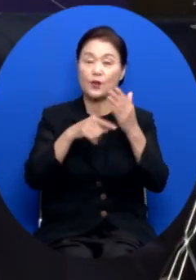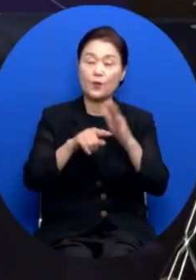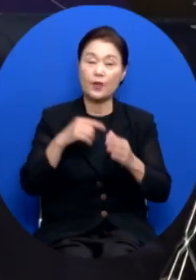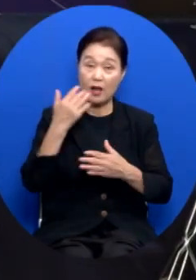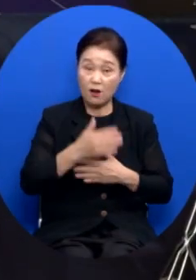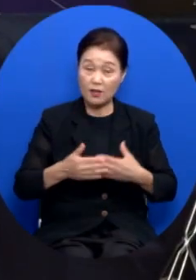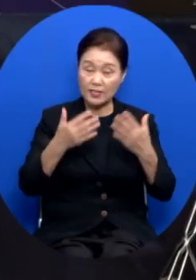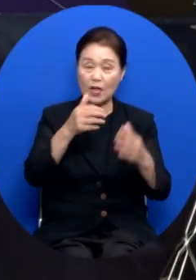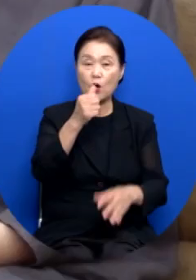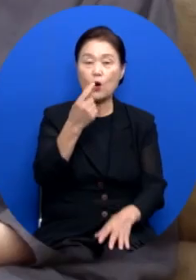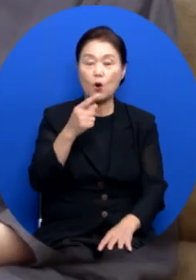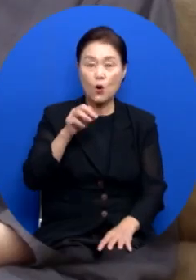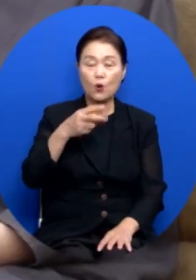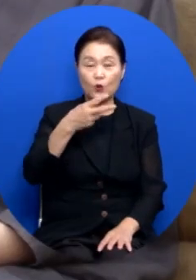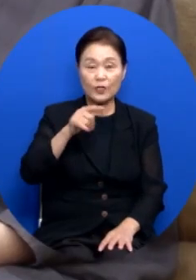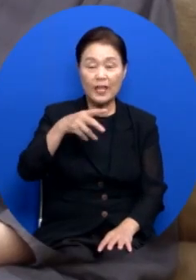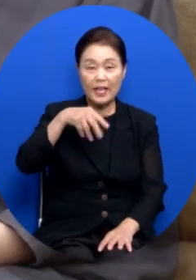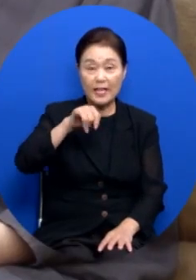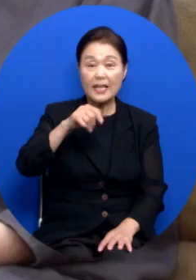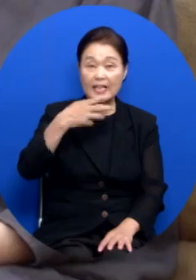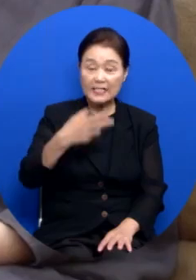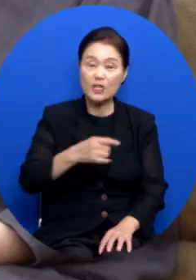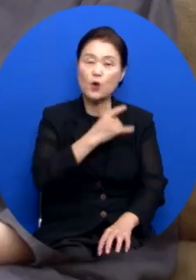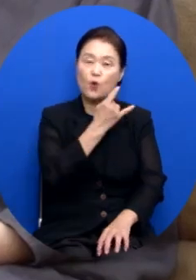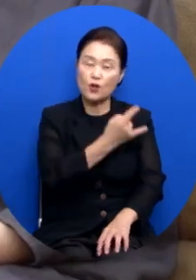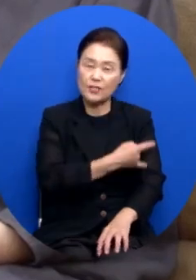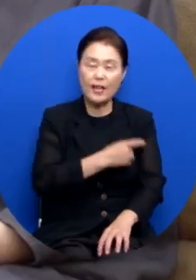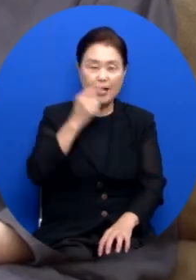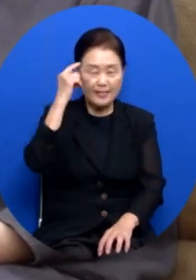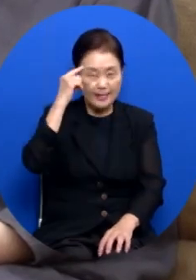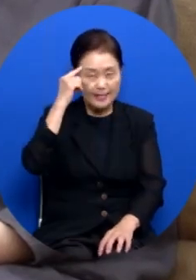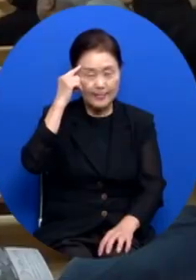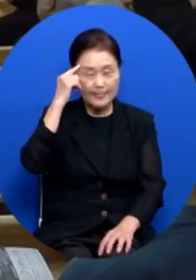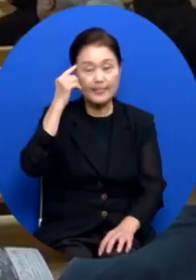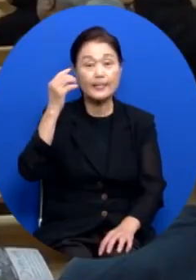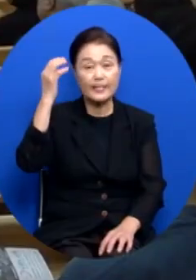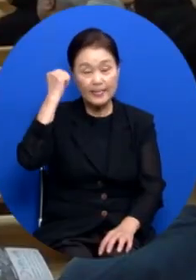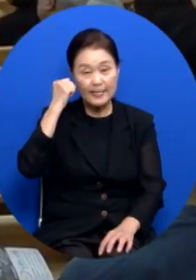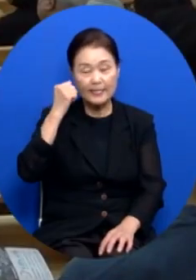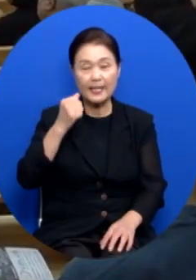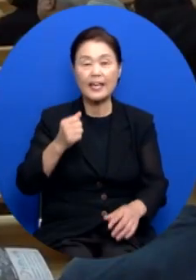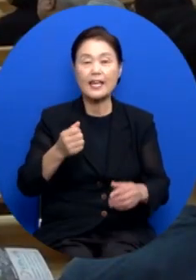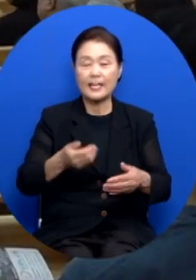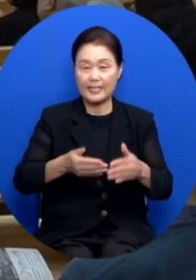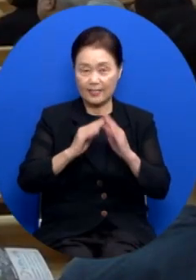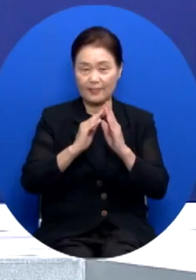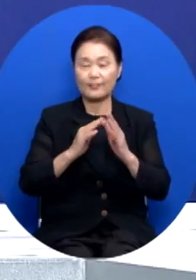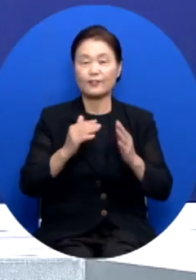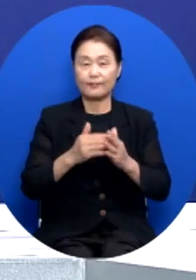헌신한 홍대실 권사의 정신을 기리기 위해 지난 2005년에 제정됐습니다.